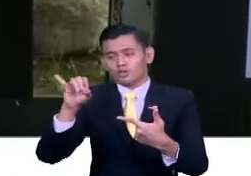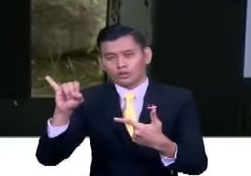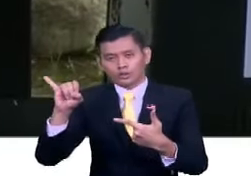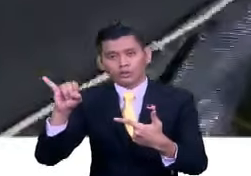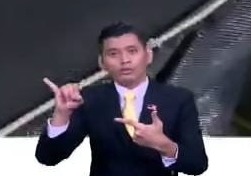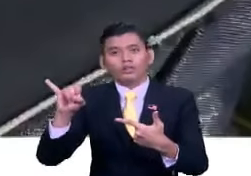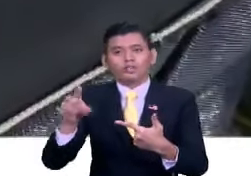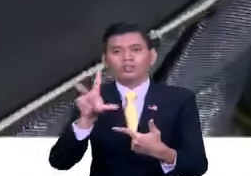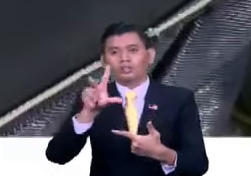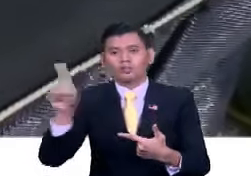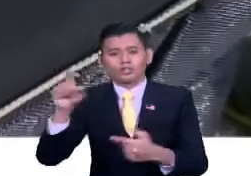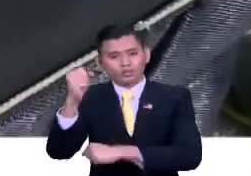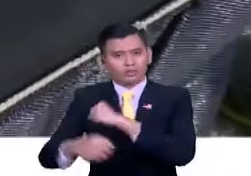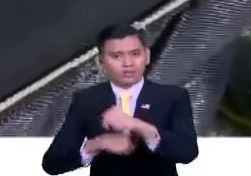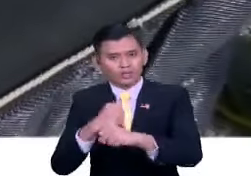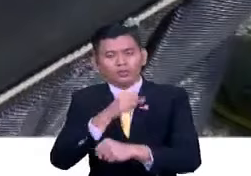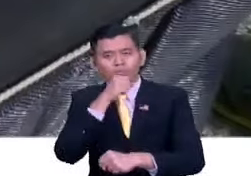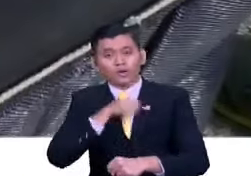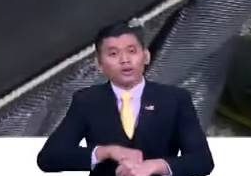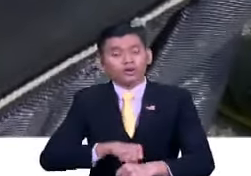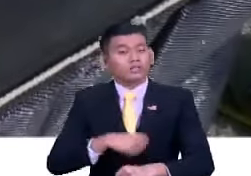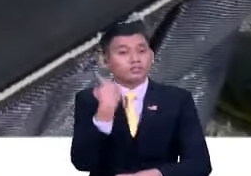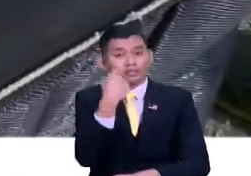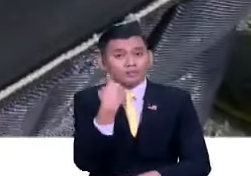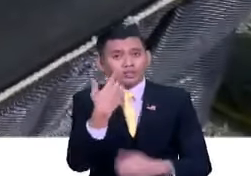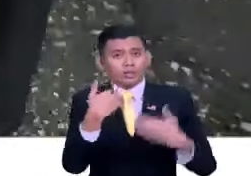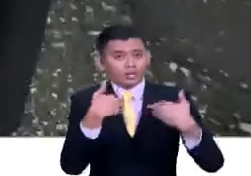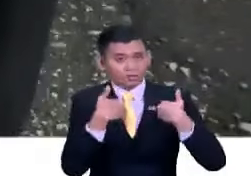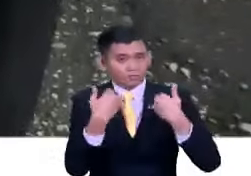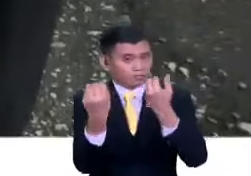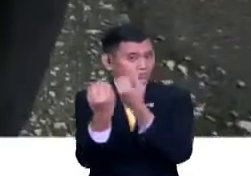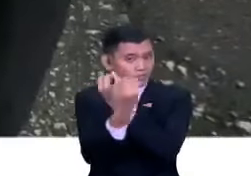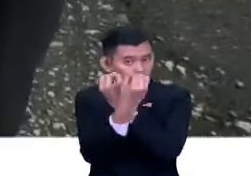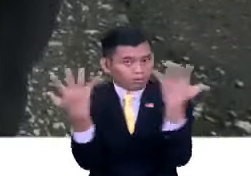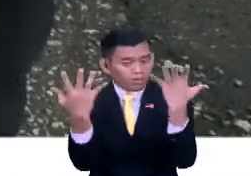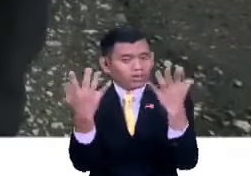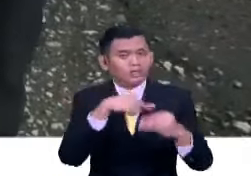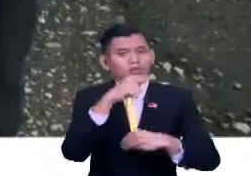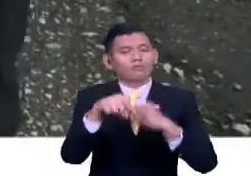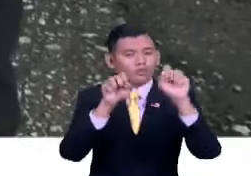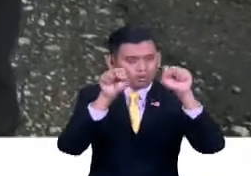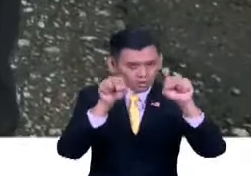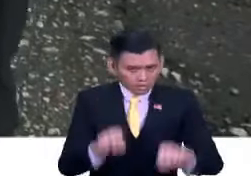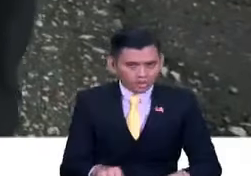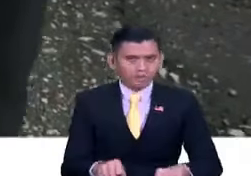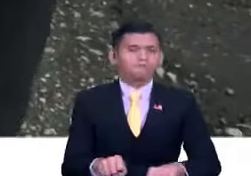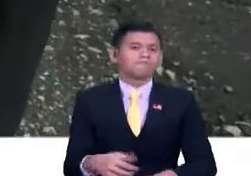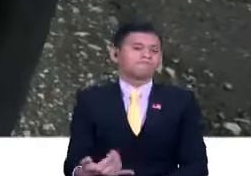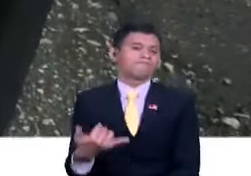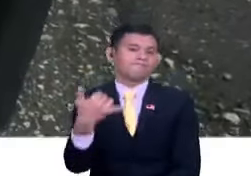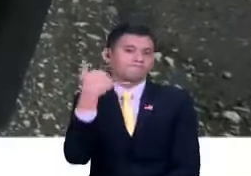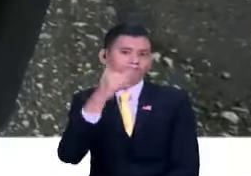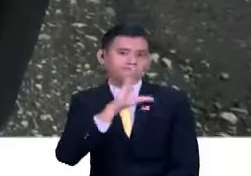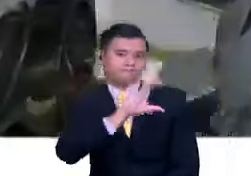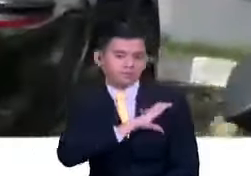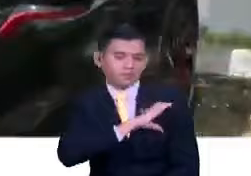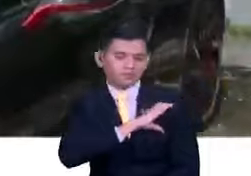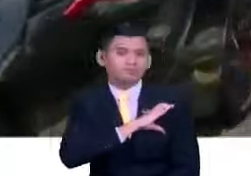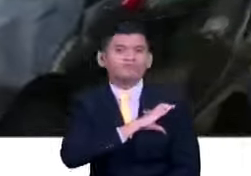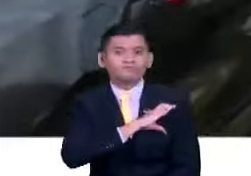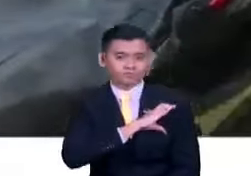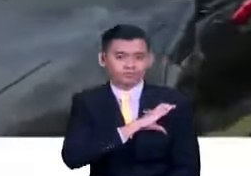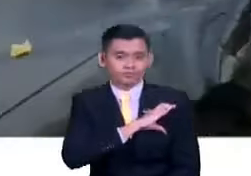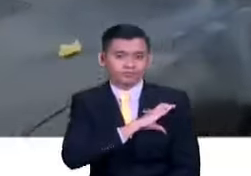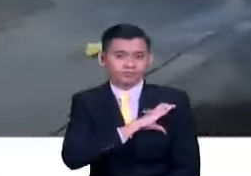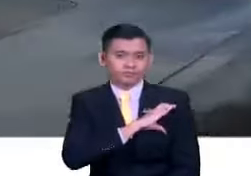Soon, 31 tahun. Orang ramai yang mempunyai sebarang maklumat boleh menghubungi Pegawai Penyiasat Kes Inspektor Syahriman